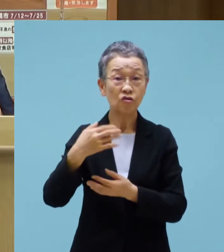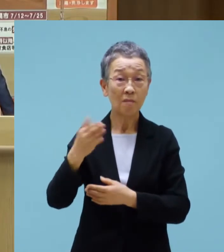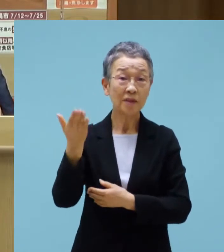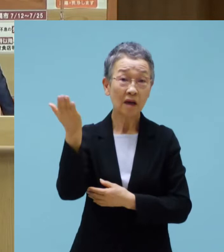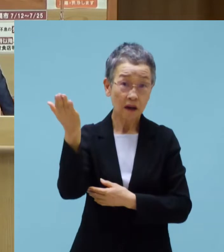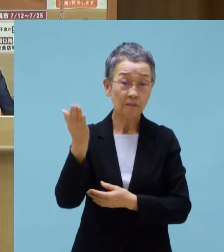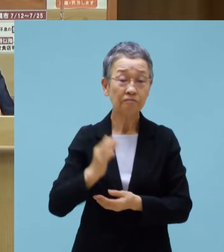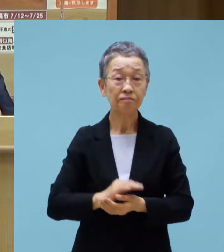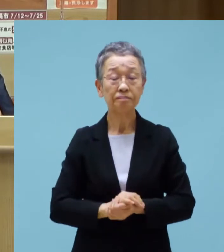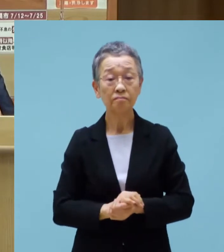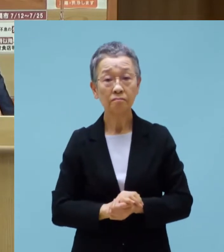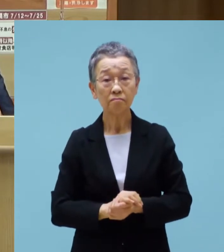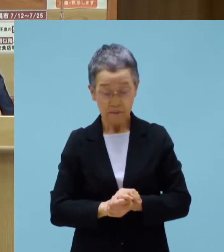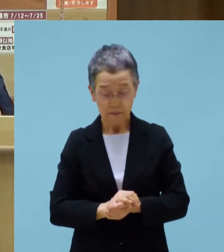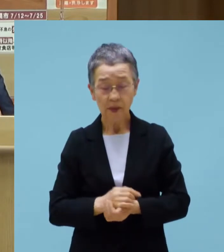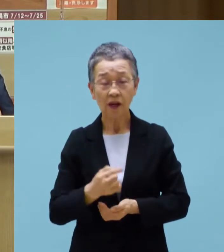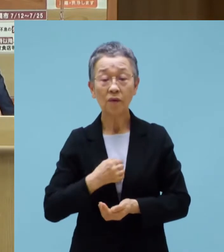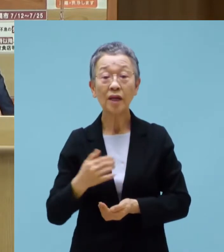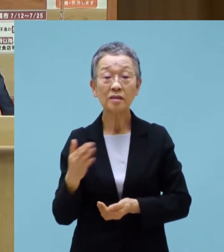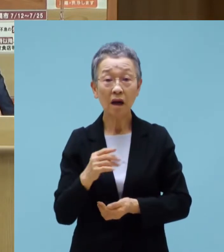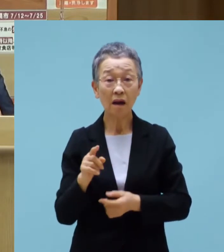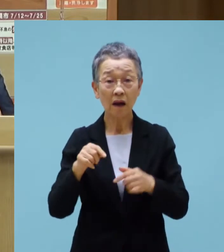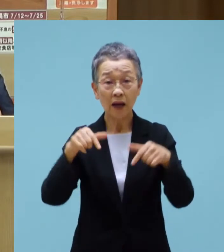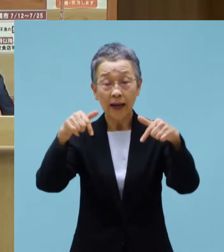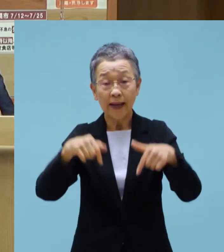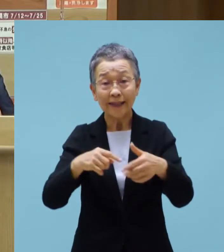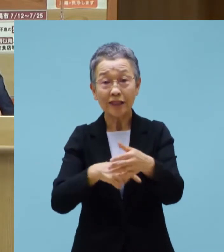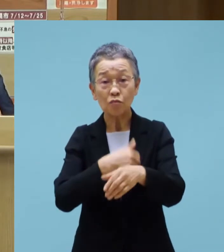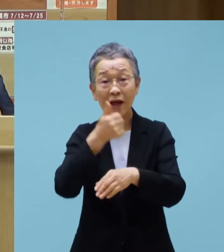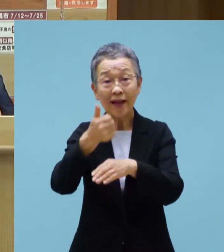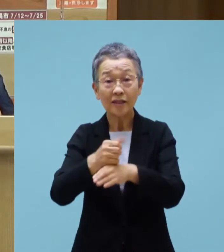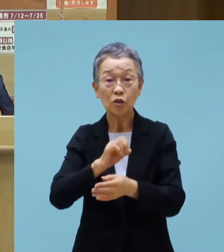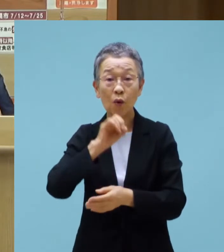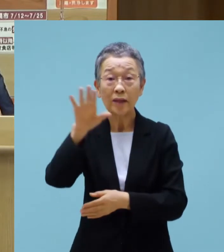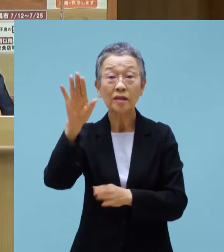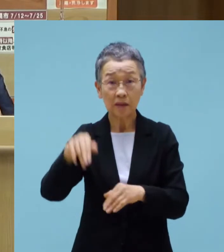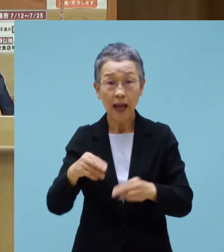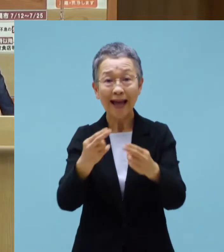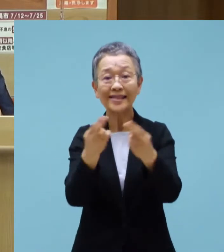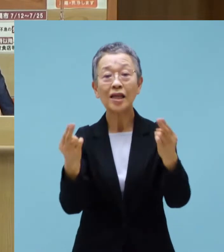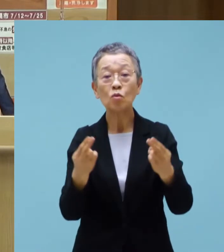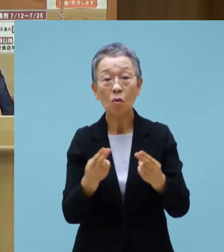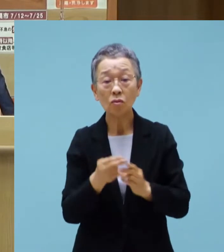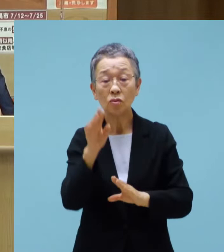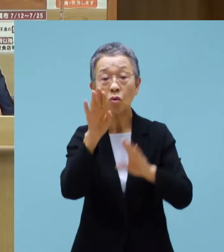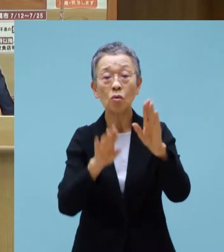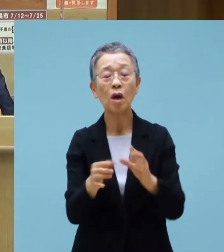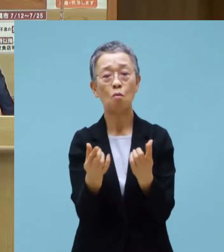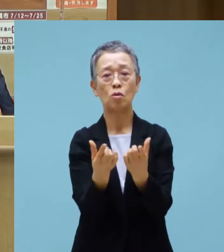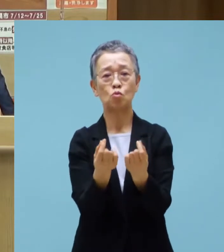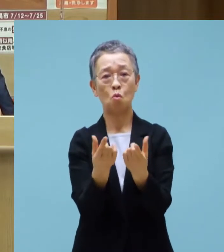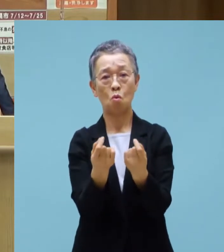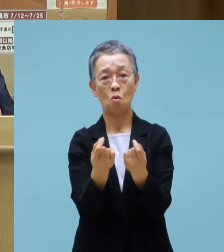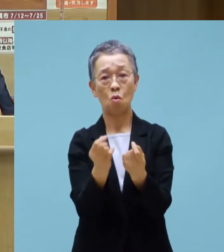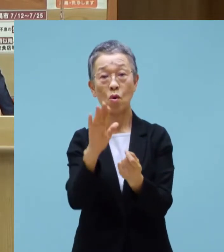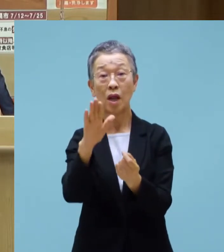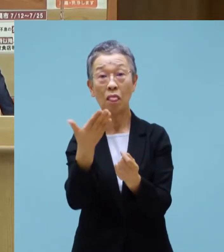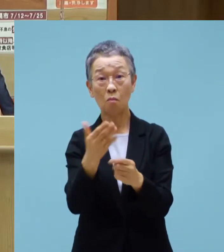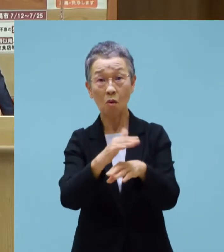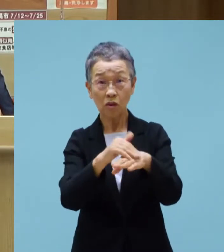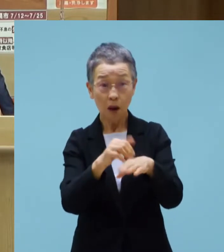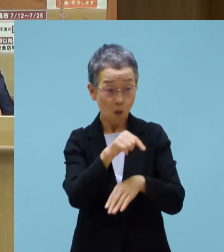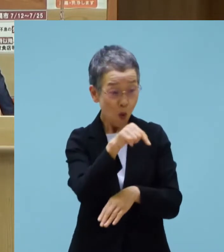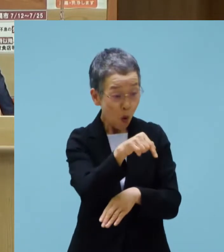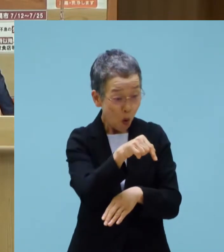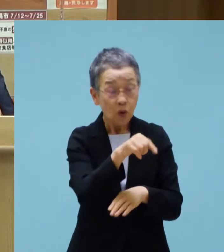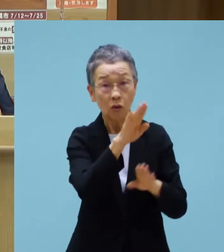方からはその全道では確かにそういう状況かもしれませんがということで、 まあ、札幌のその状況